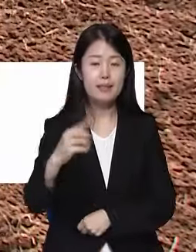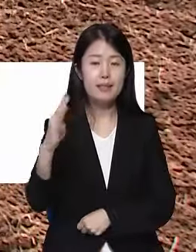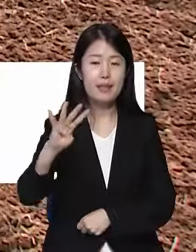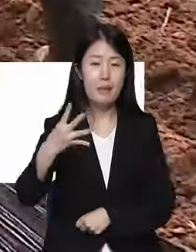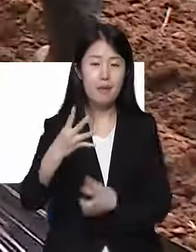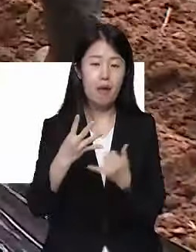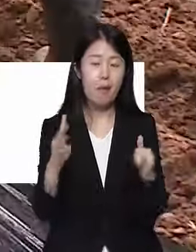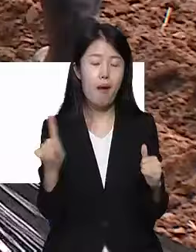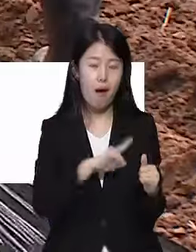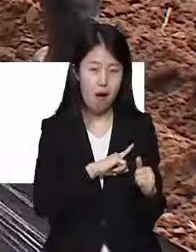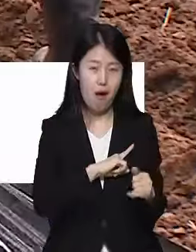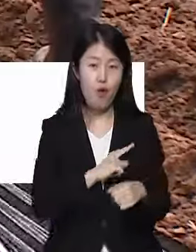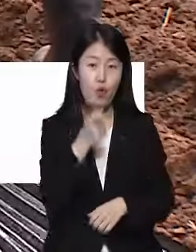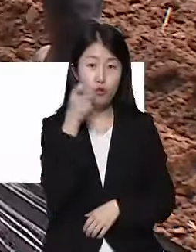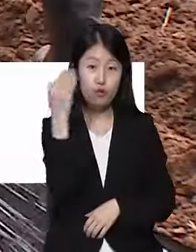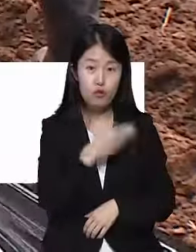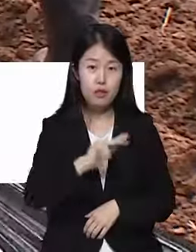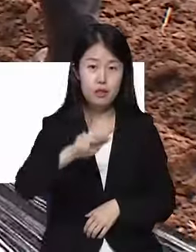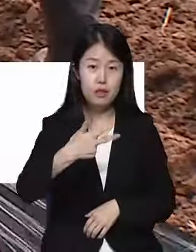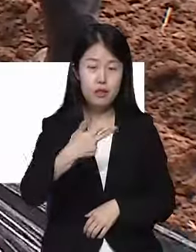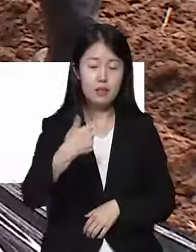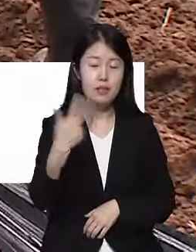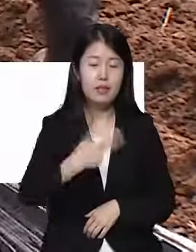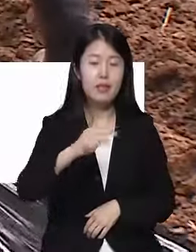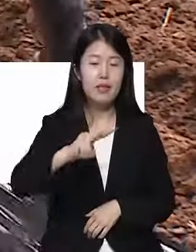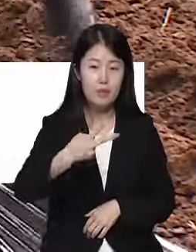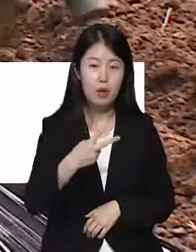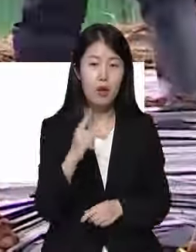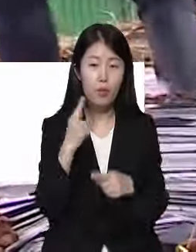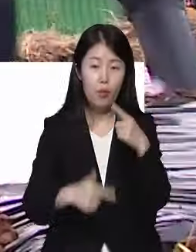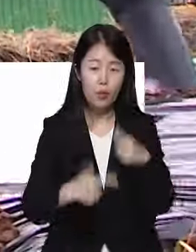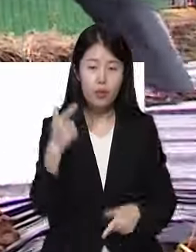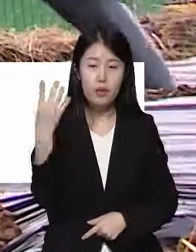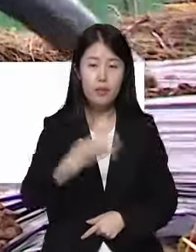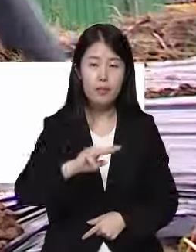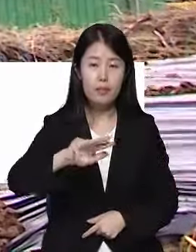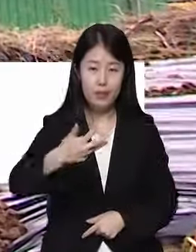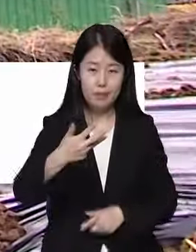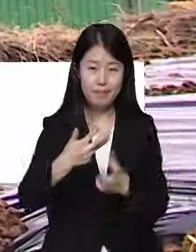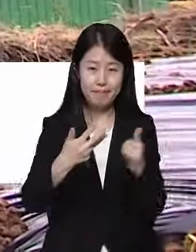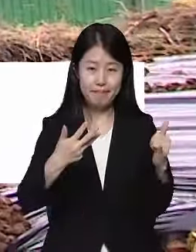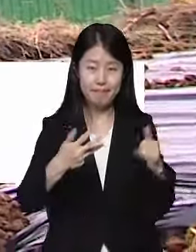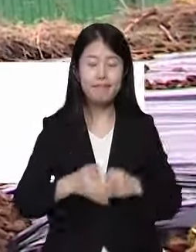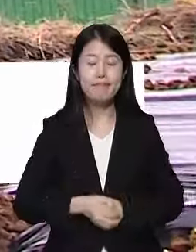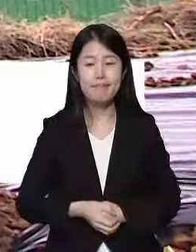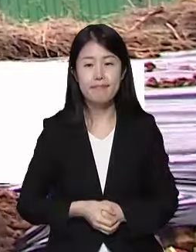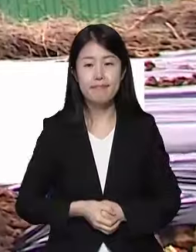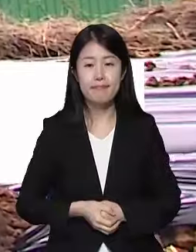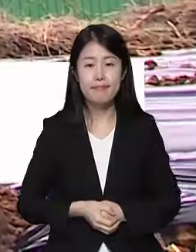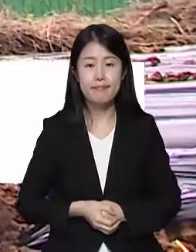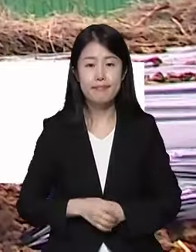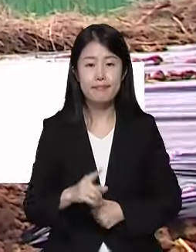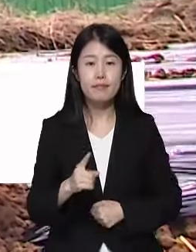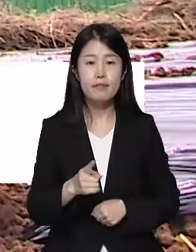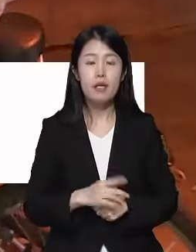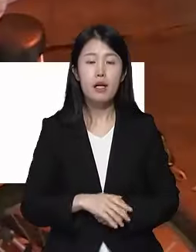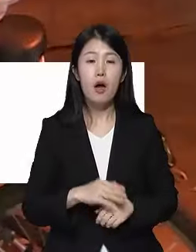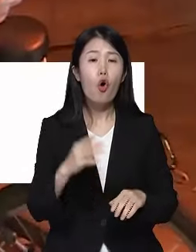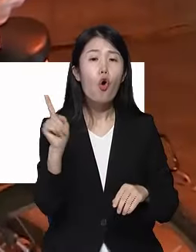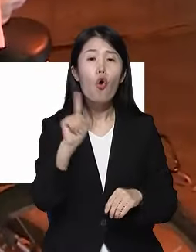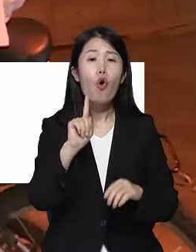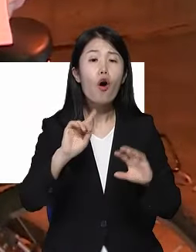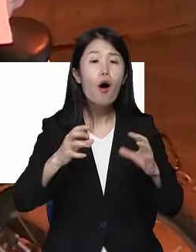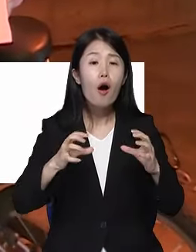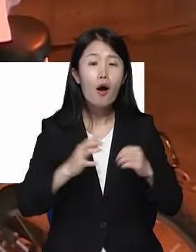400명으로 가장 많았고 여수시가 7,200여 명, 목포시가 4,800여 명이었습니다. 등록 외국인의 국적은